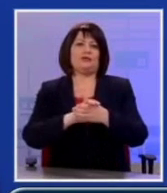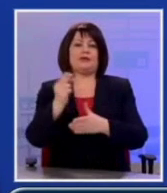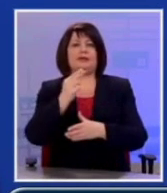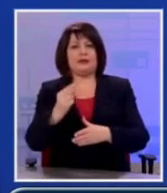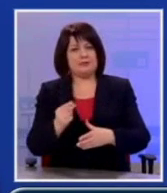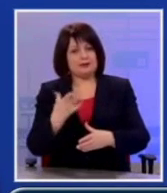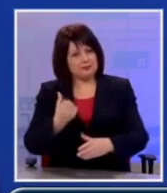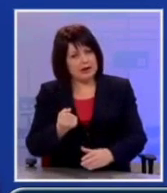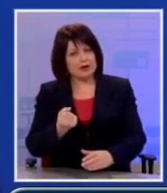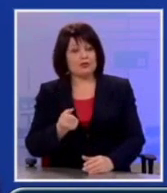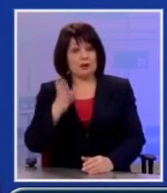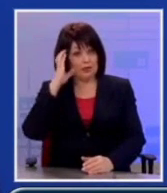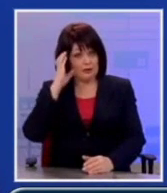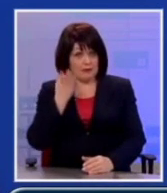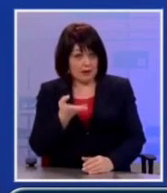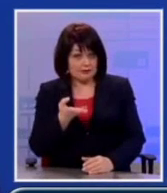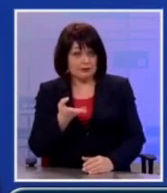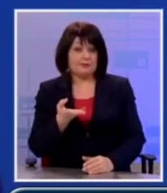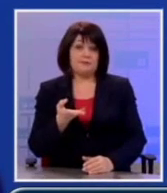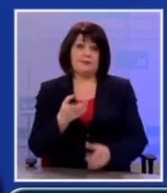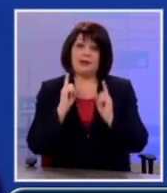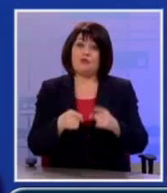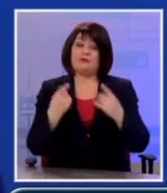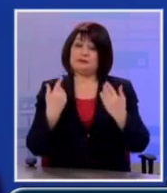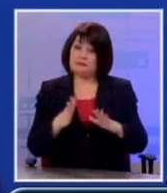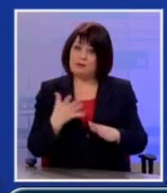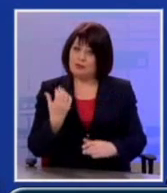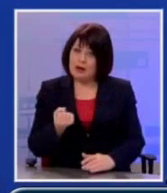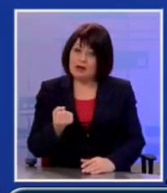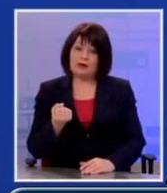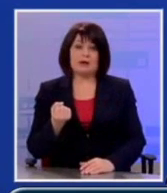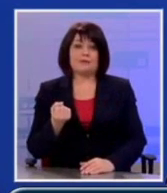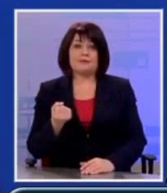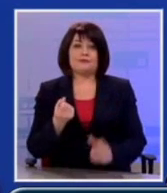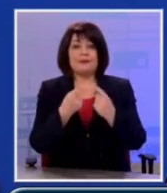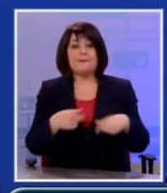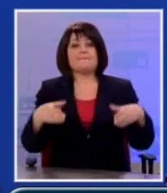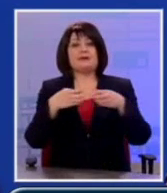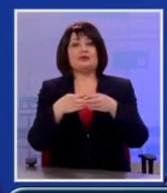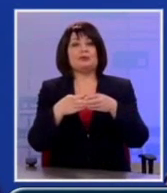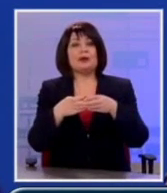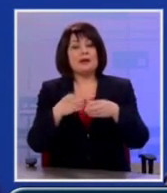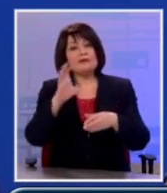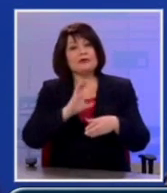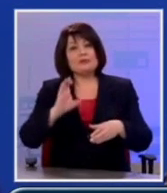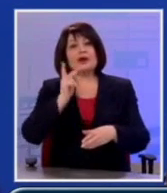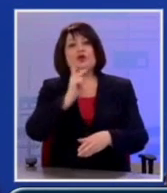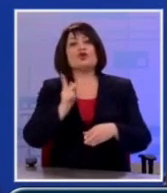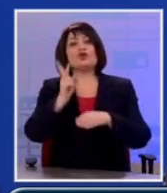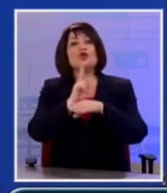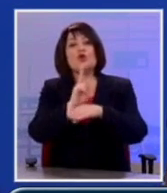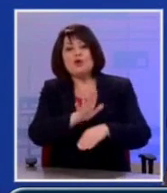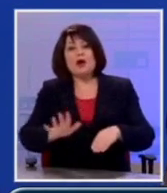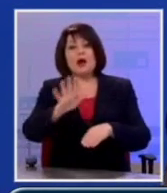θέματα αυτά. Να θυμίσω και τις αποφάσεις της Επιτροπής του Ευρωπαϊκού Κοινωνικού Χάρτη που